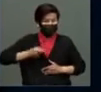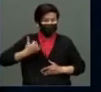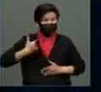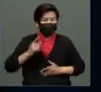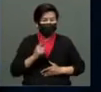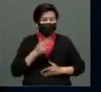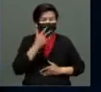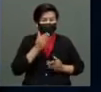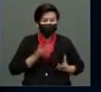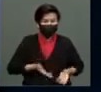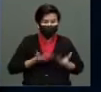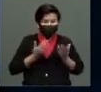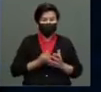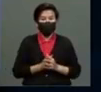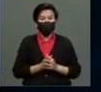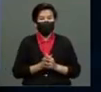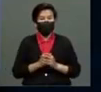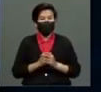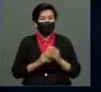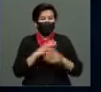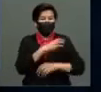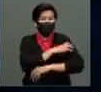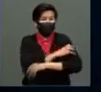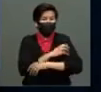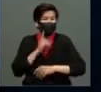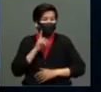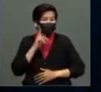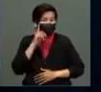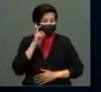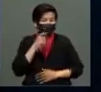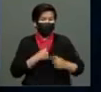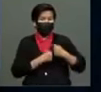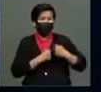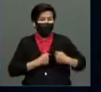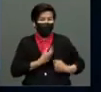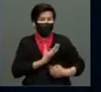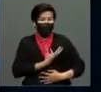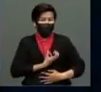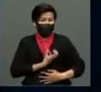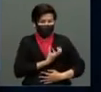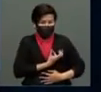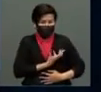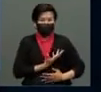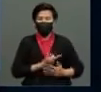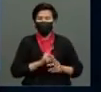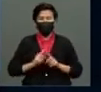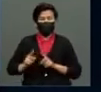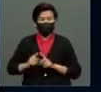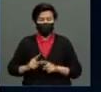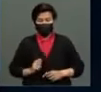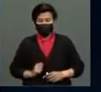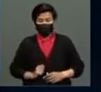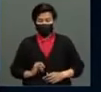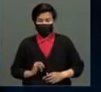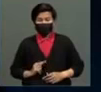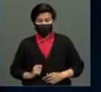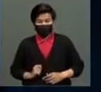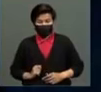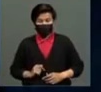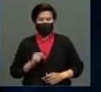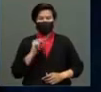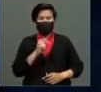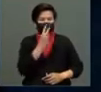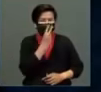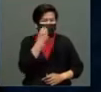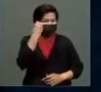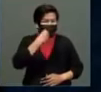ะครับแล้วก็ไขมันเลือดสูงโรคไตเรื้อรังโรคหัวใจคือโรคแต่ละโรคนี้เป็นโรคที่เขาเรียกว่าพบได้บ่อยอยู่แล้วด้